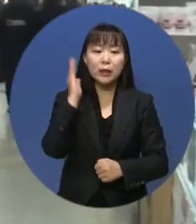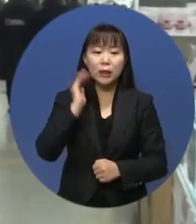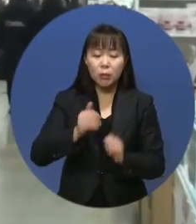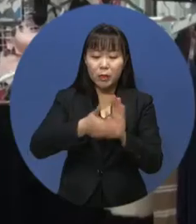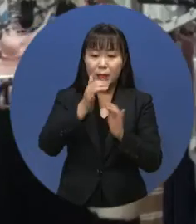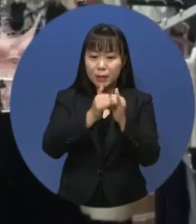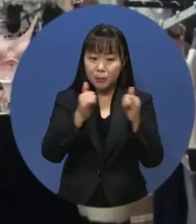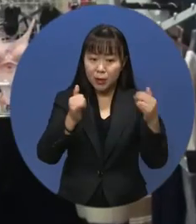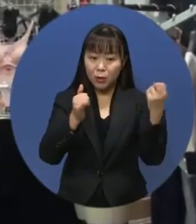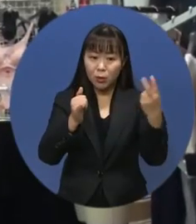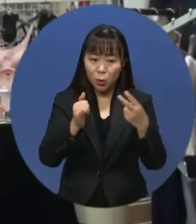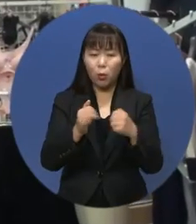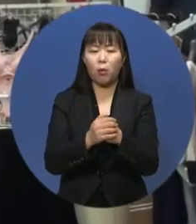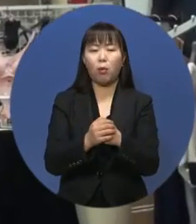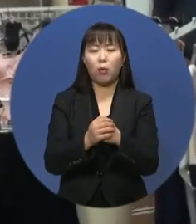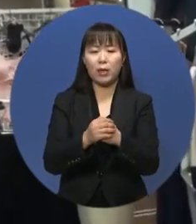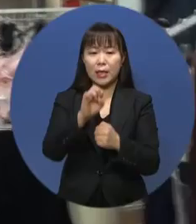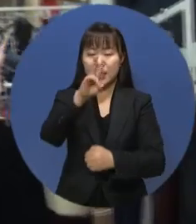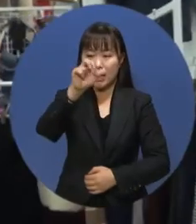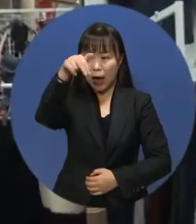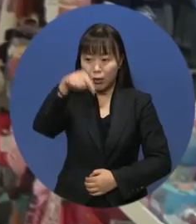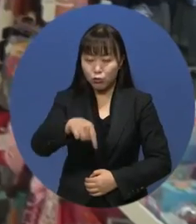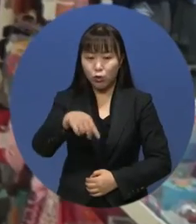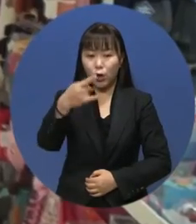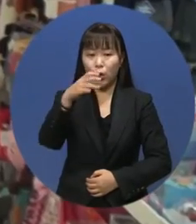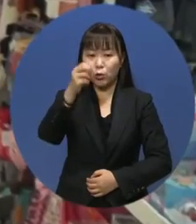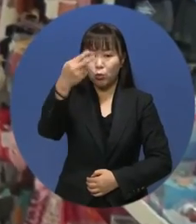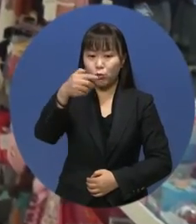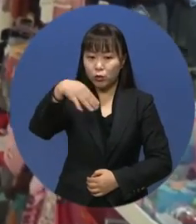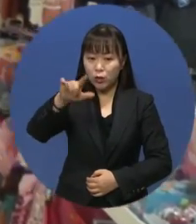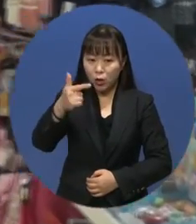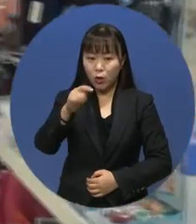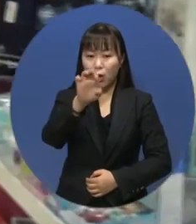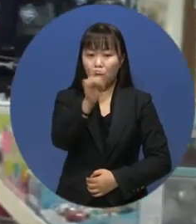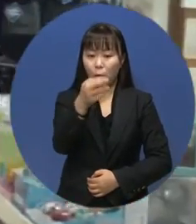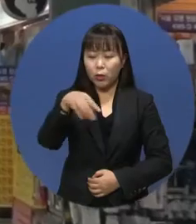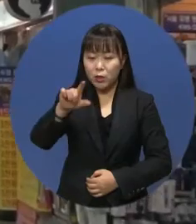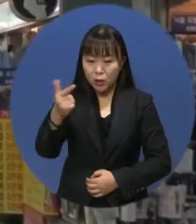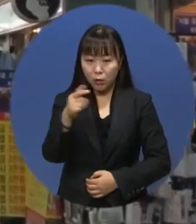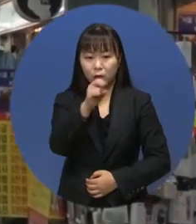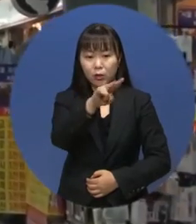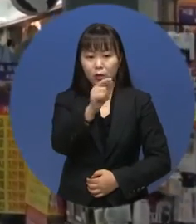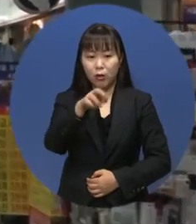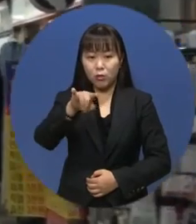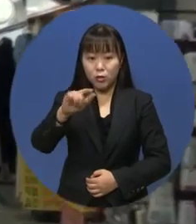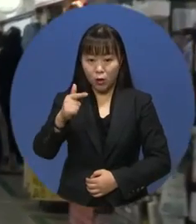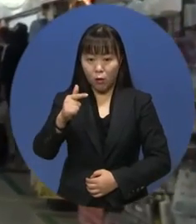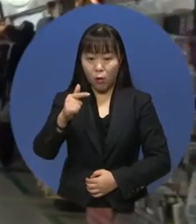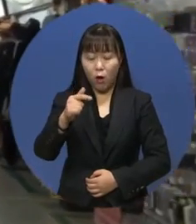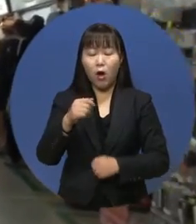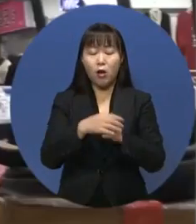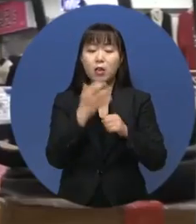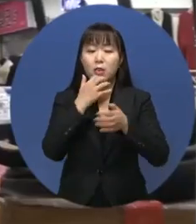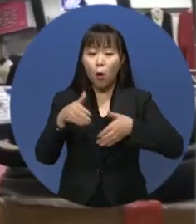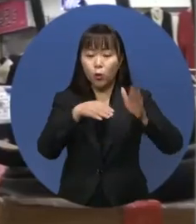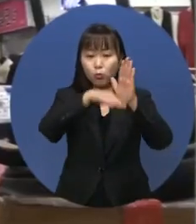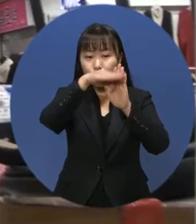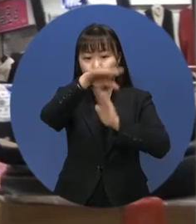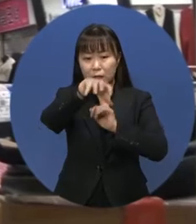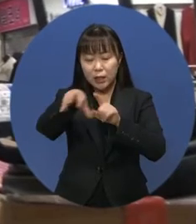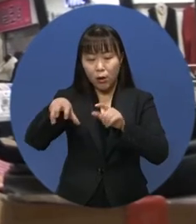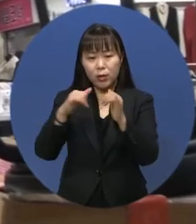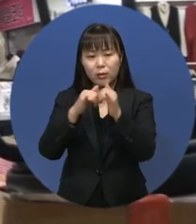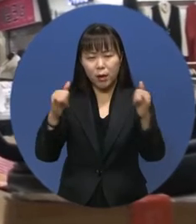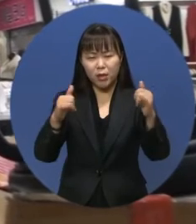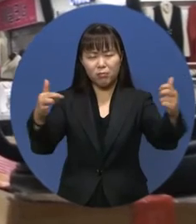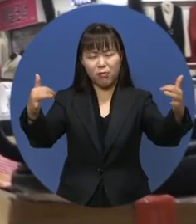의정부 시민뿐만 아니라 양주, 동두천, 포천, 연천 등 북부 지역 시민들이 이용해 오고 있는 큰 상권이라